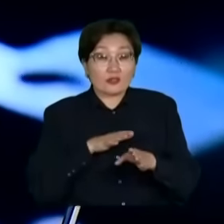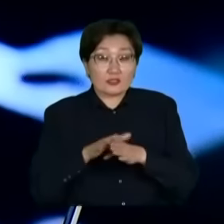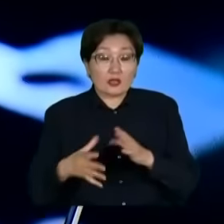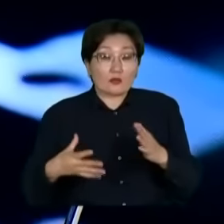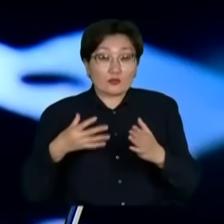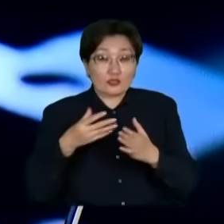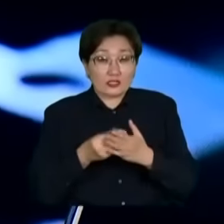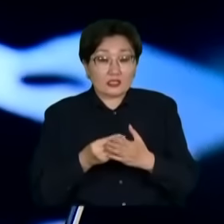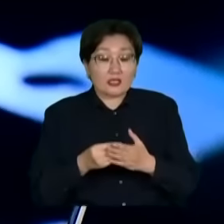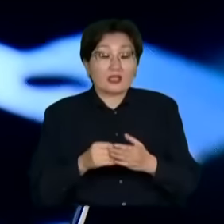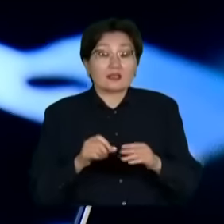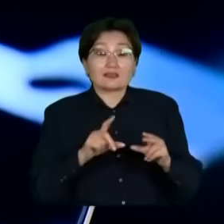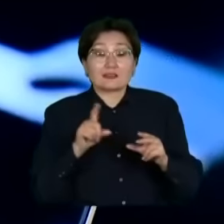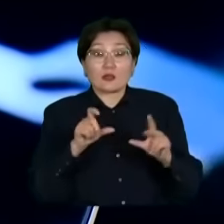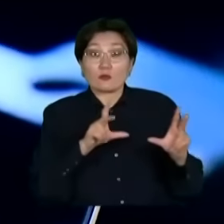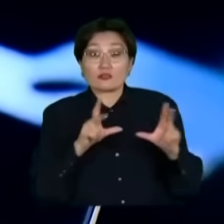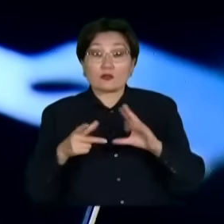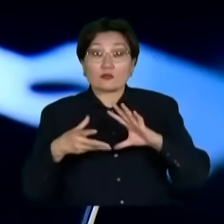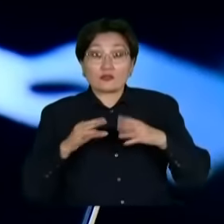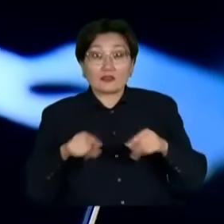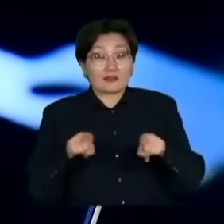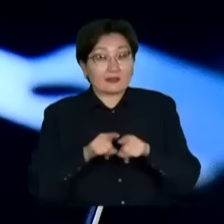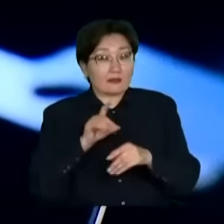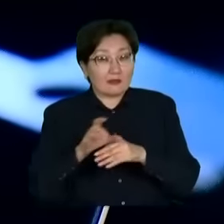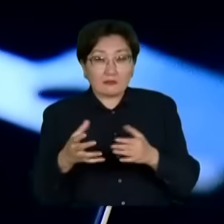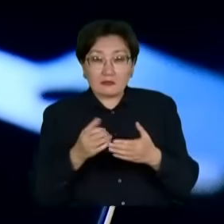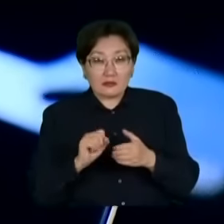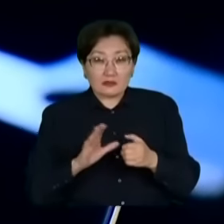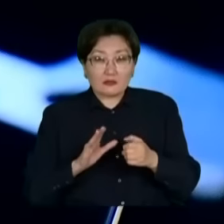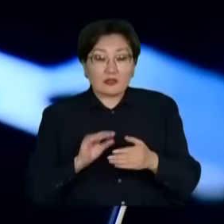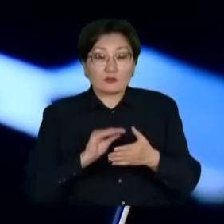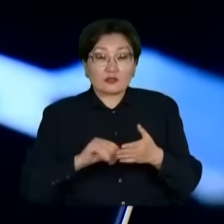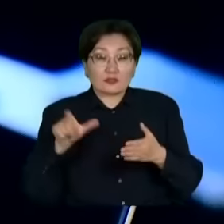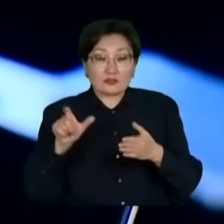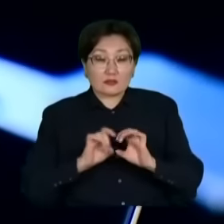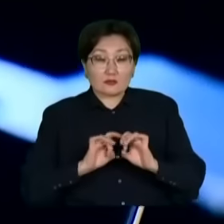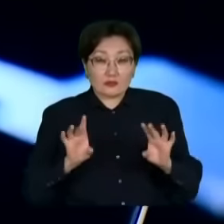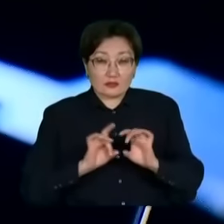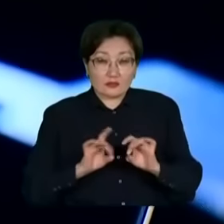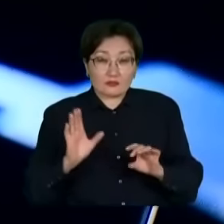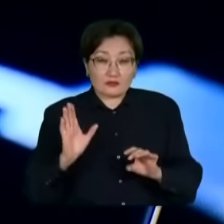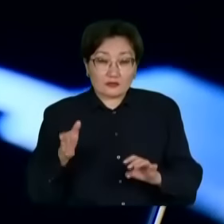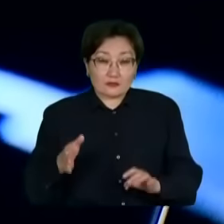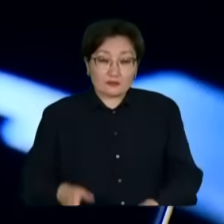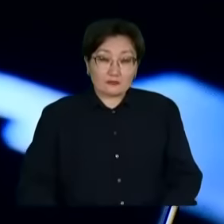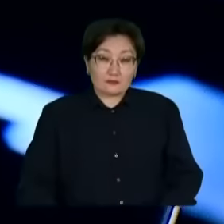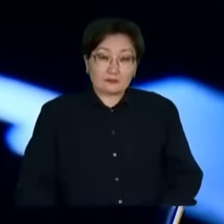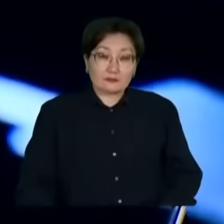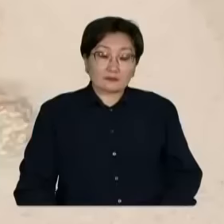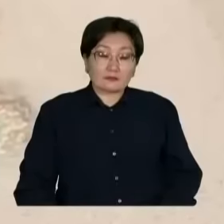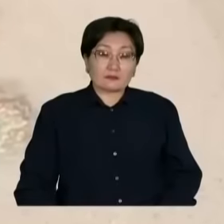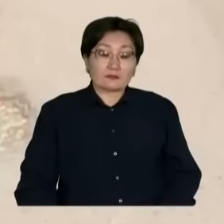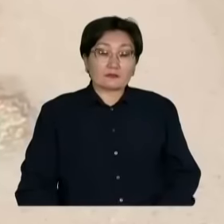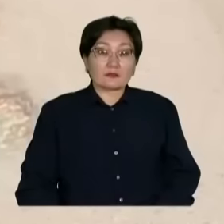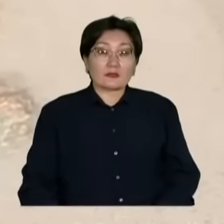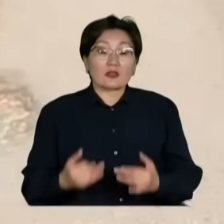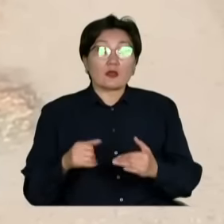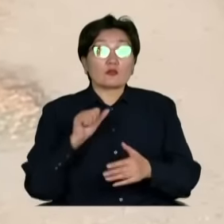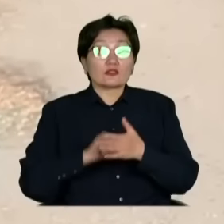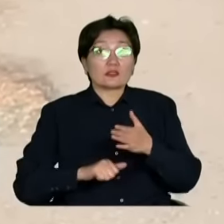оплатили за мебе но в ито товар так и не разбирался в скандальной истории